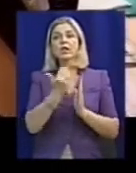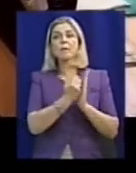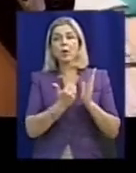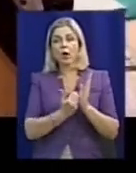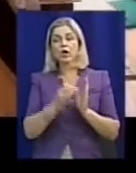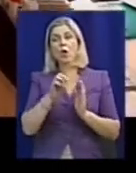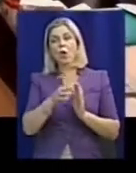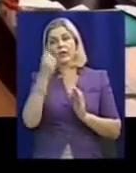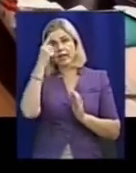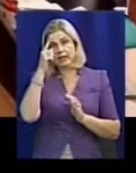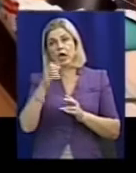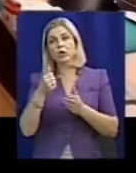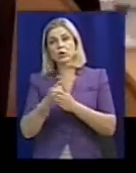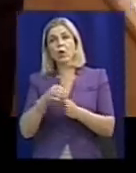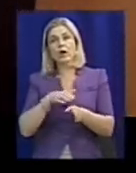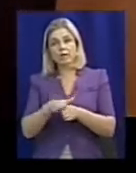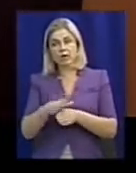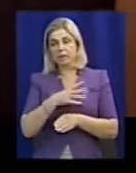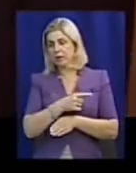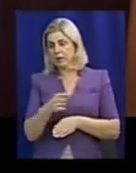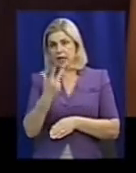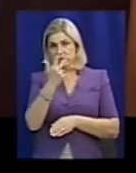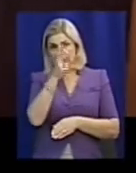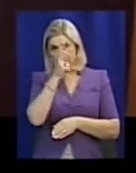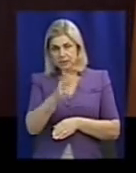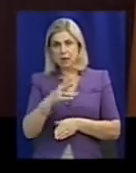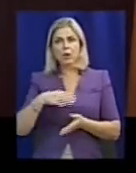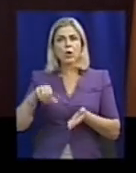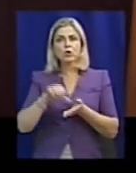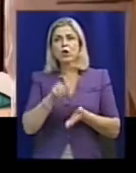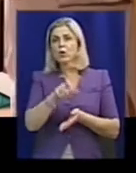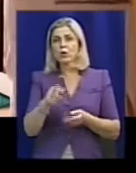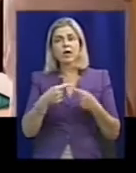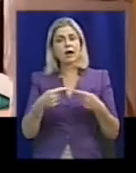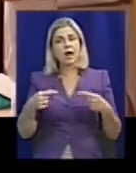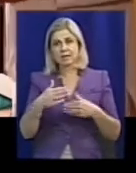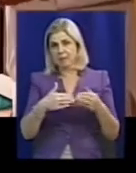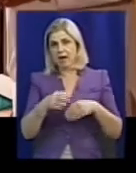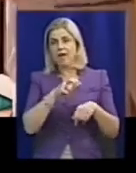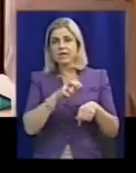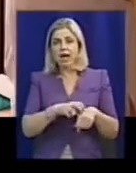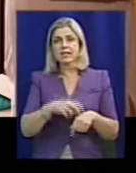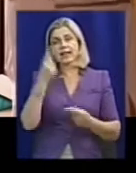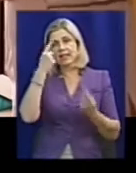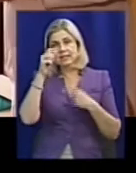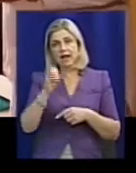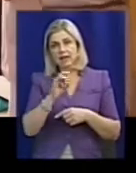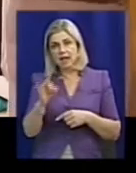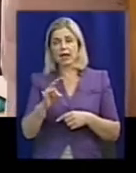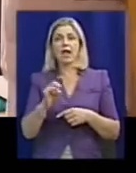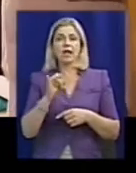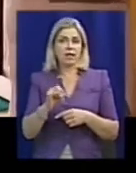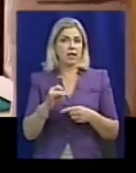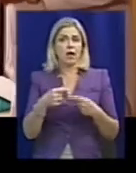до реалізації тривав 3 місяці. До нього долучилися люди абсолютно різних професій – лікарі, дизайнери, фінансісти та бариста. Поки